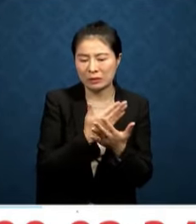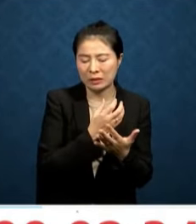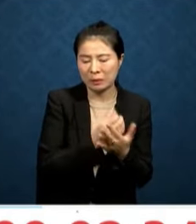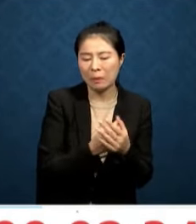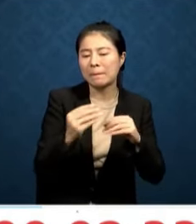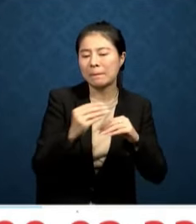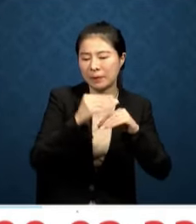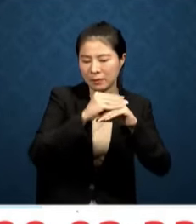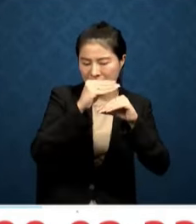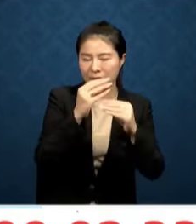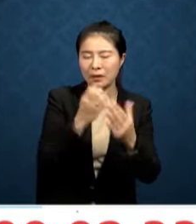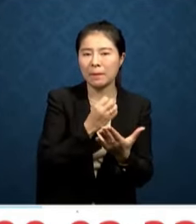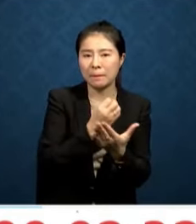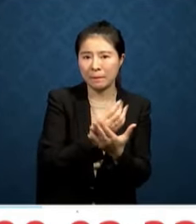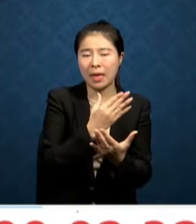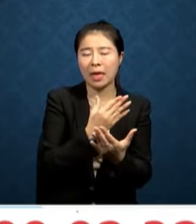แล้วเนี่ย